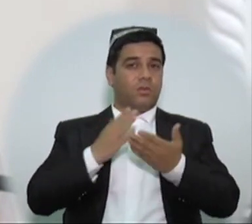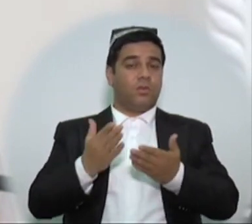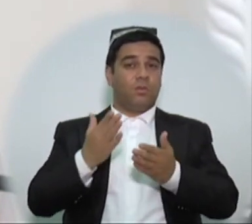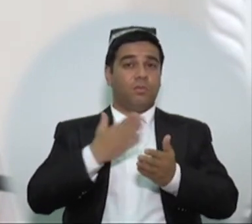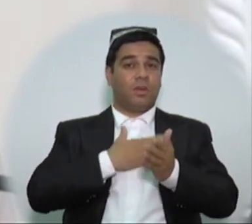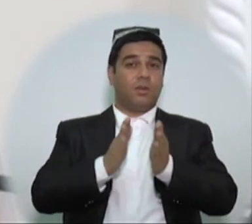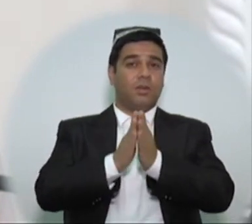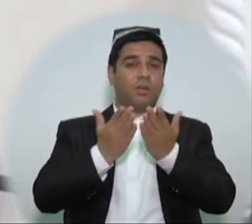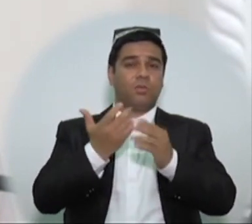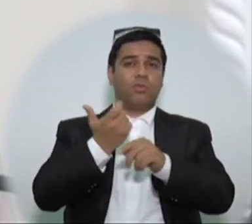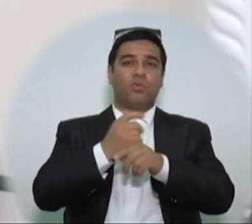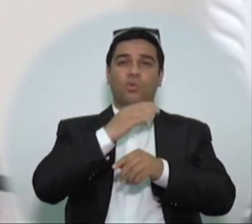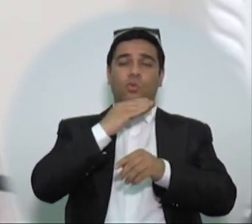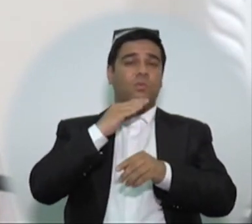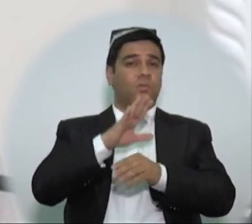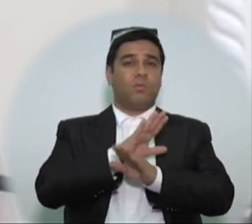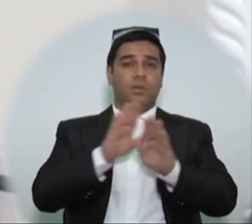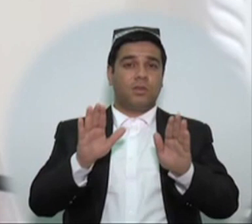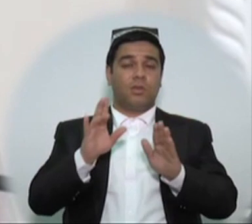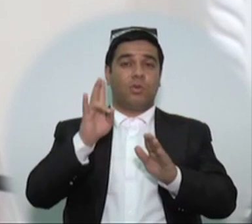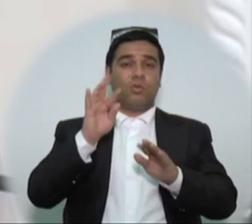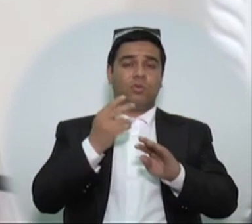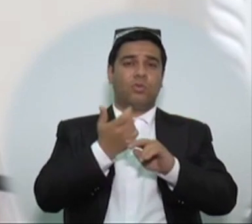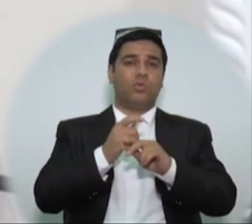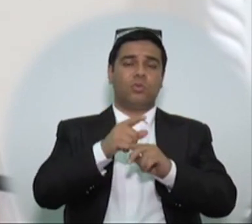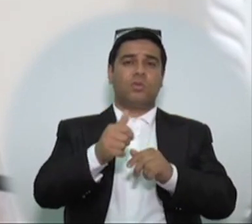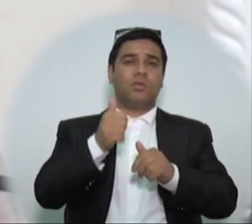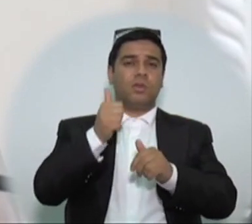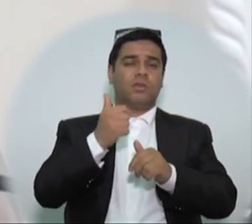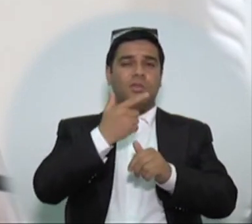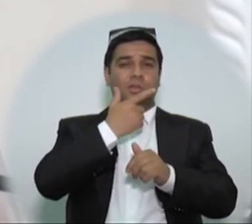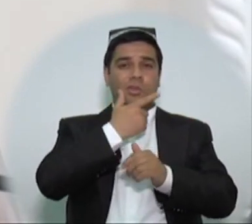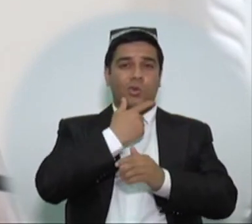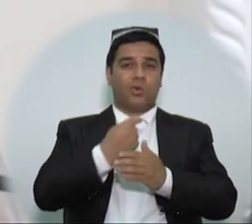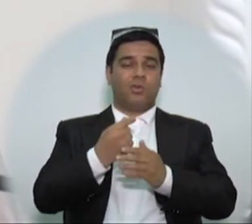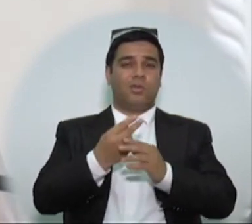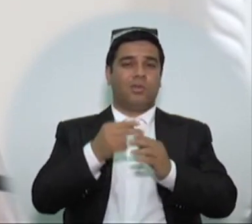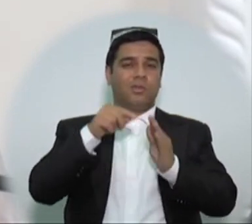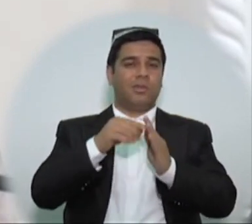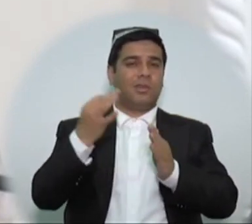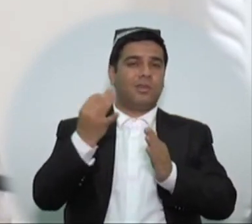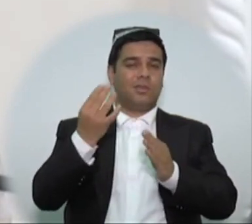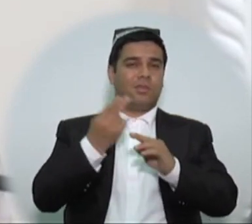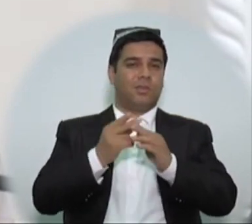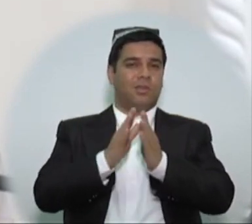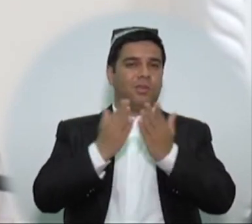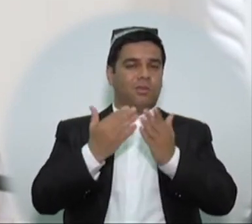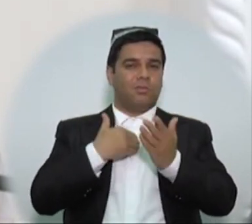Mani kitaplarım kopması da. Lekin cüda hem yakşı çıraylık asıl kitaplarını